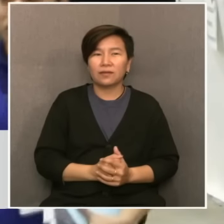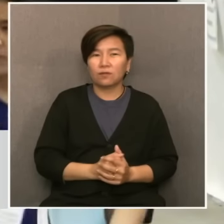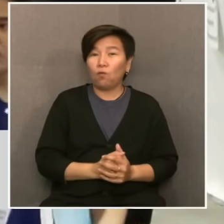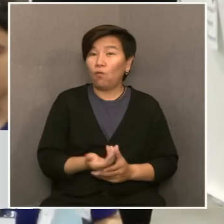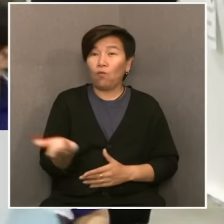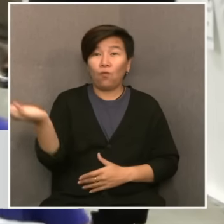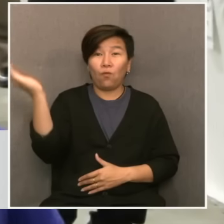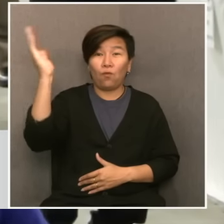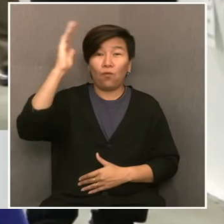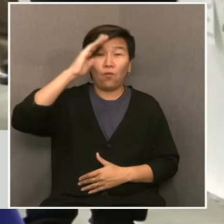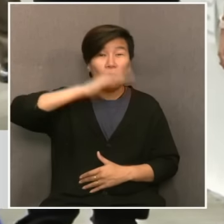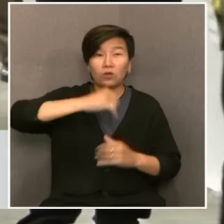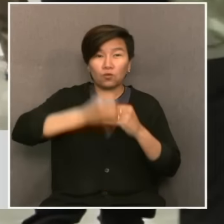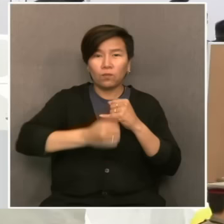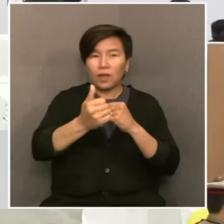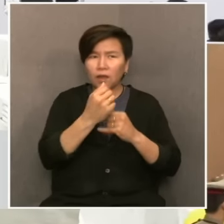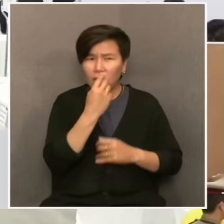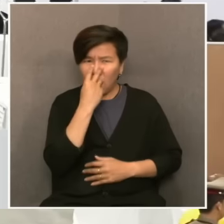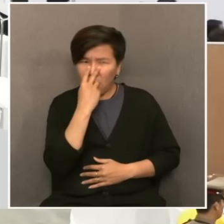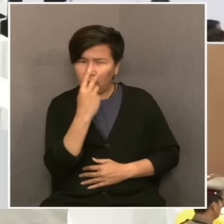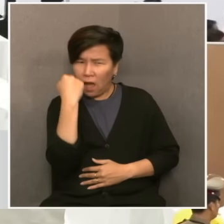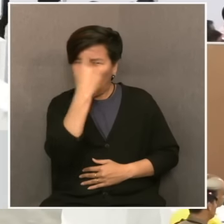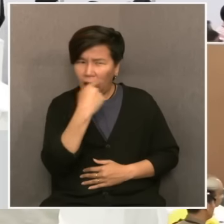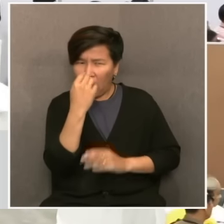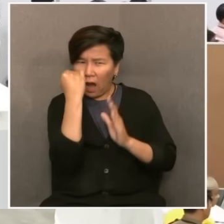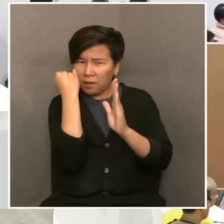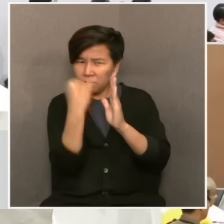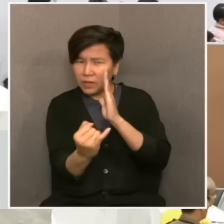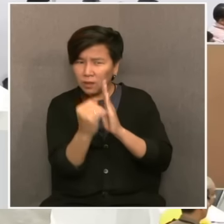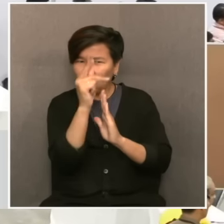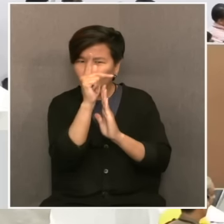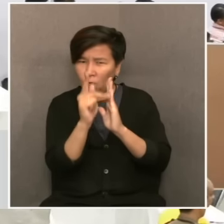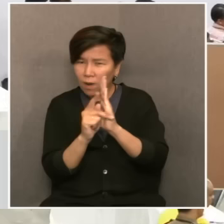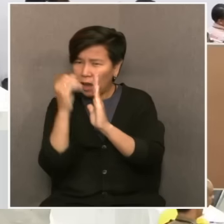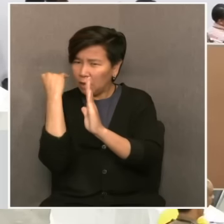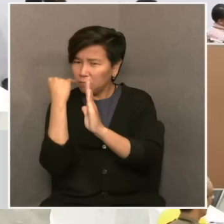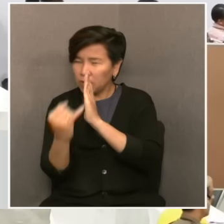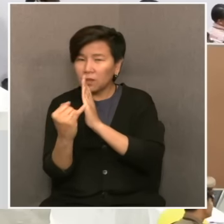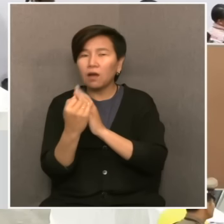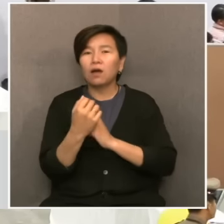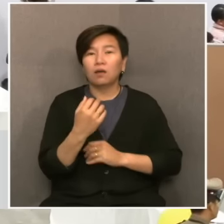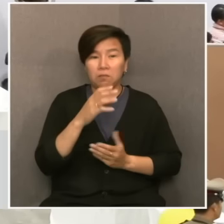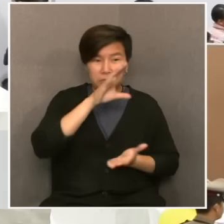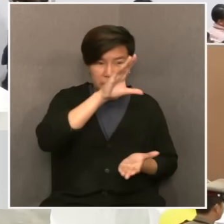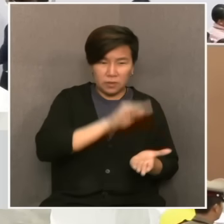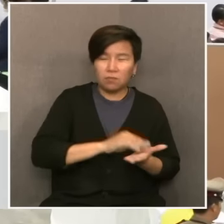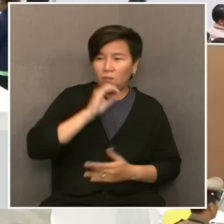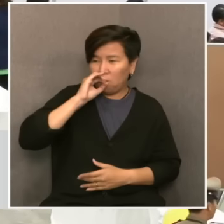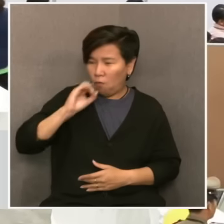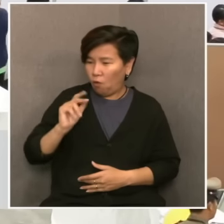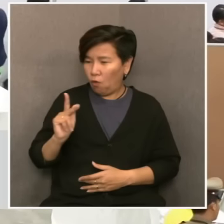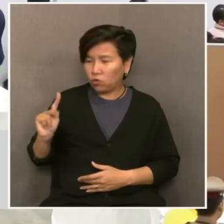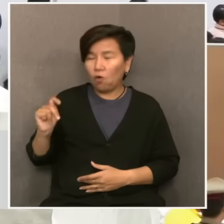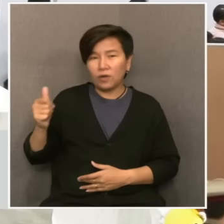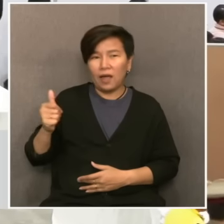เพื่อเฝ้าสังเกตการหากพบเบาะแสผู้กระทำผิดนะคะหรือละเมิดกฎหมายเลือกสว.ให้แจ้งไปยังกกต.หากเบาะแสนั้นมี